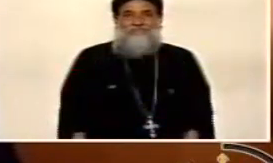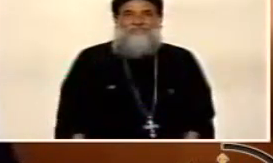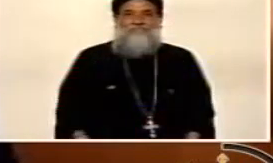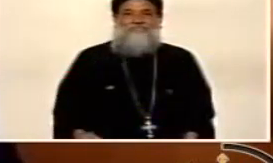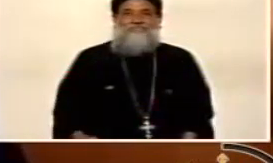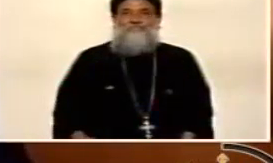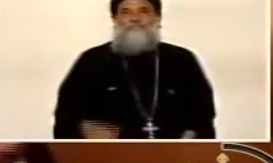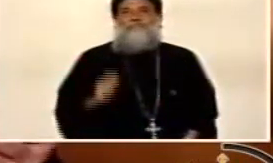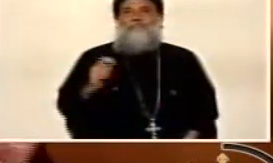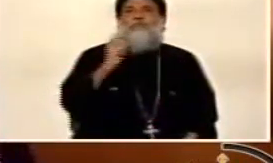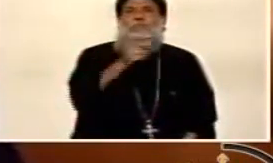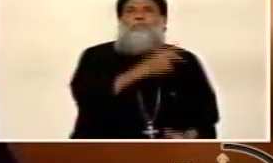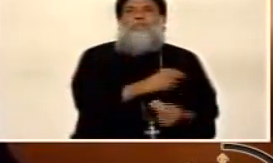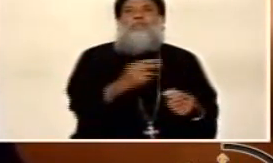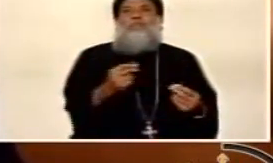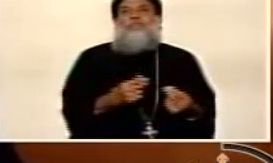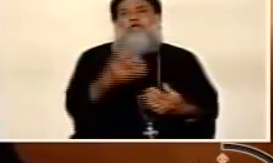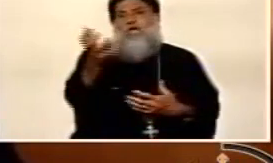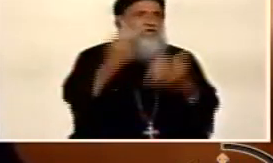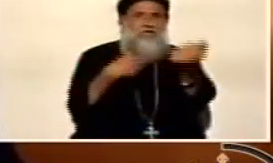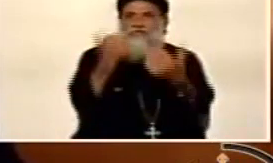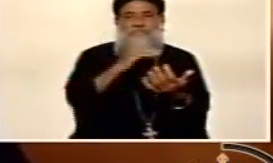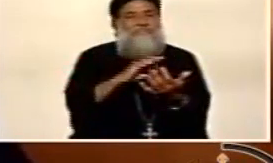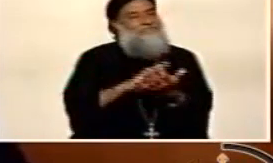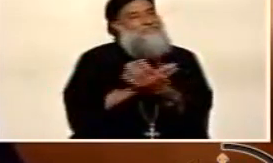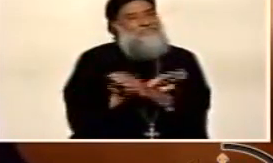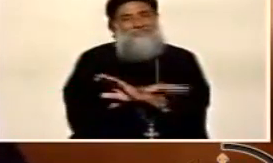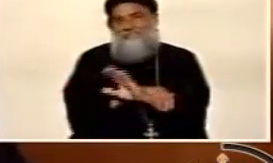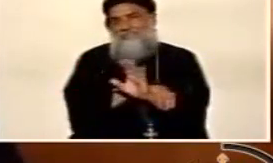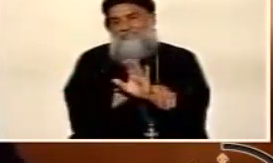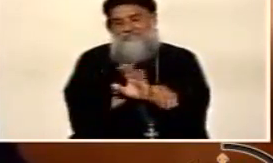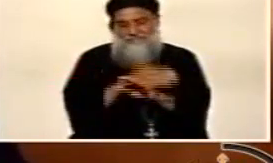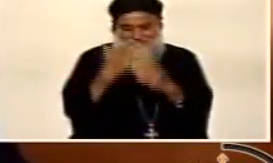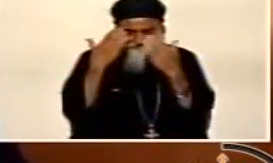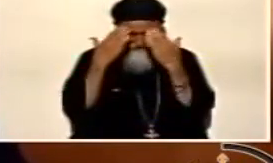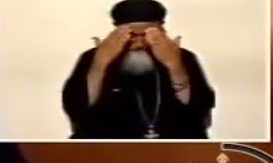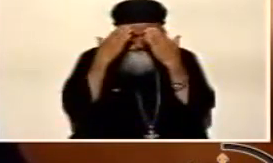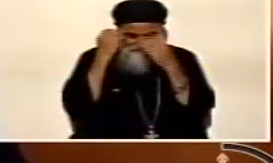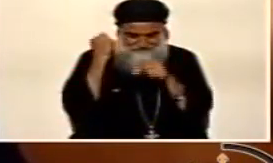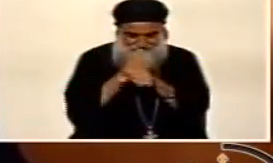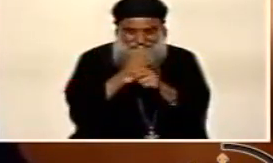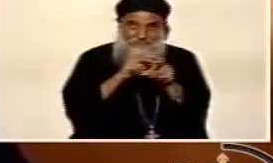مغبوط هو العطاء أكثر من الأخذ، يعطي جهدا ولا يمل،